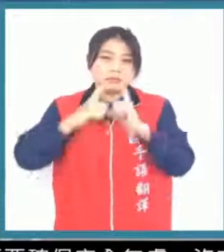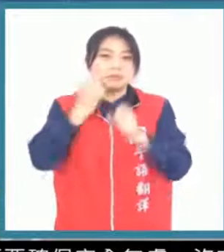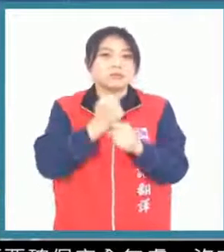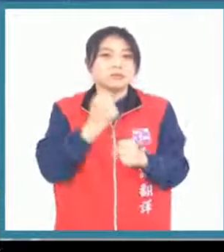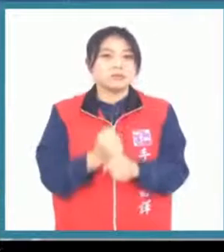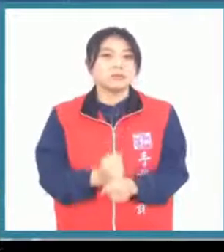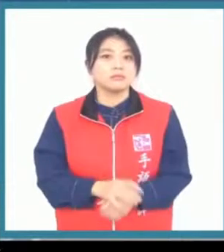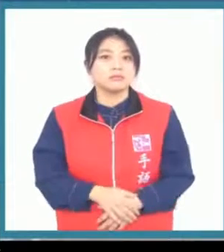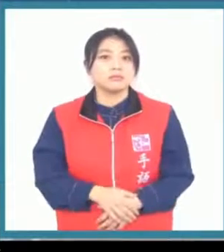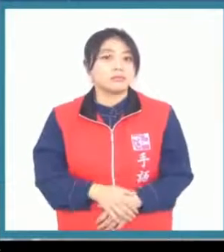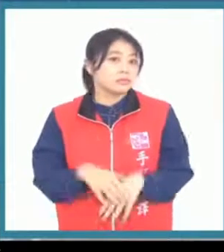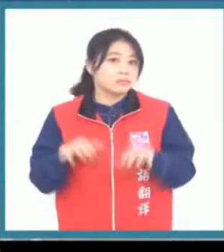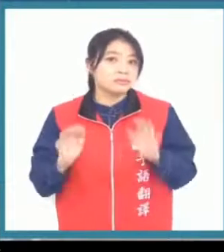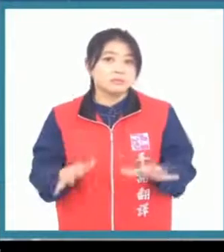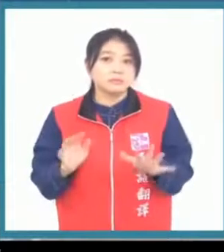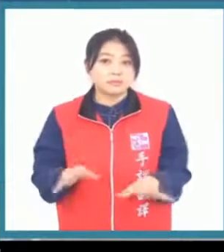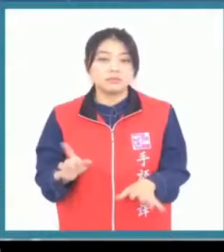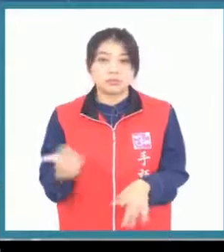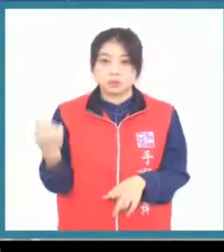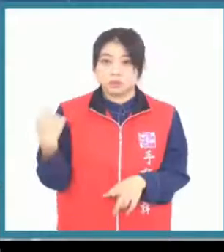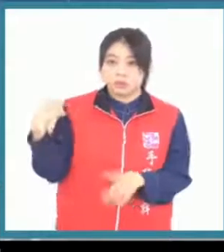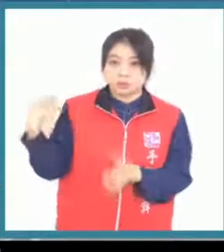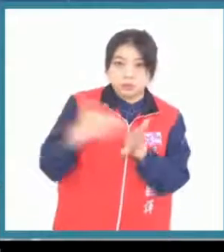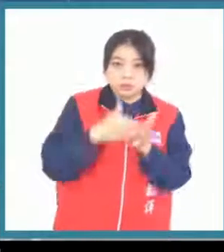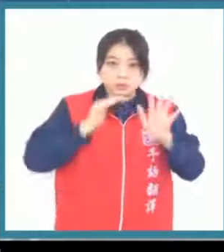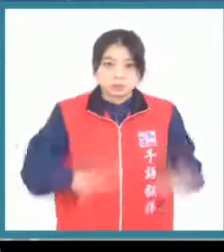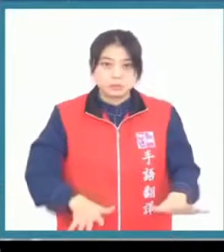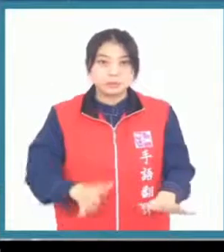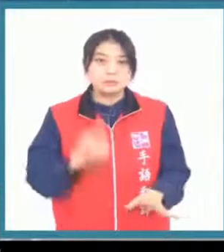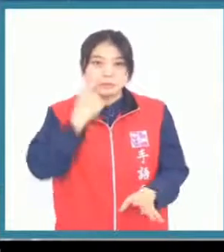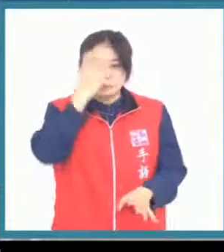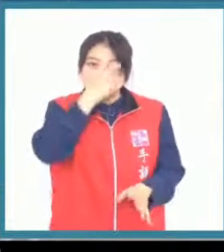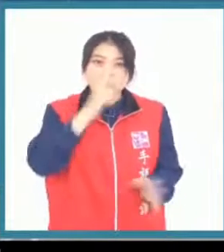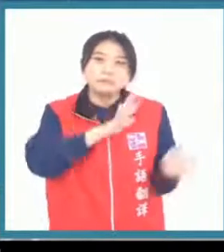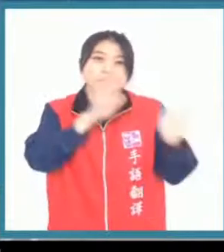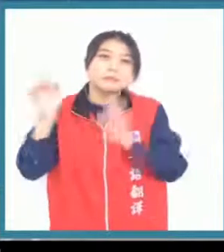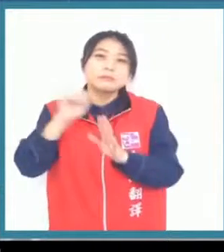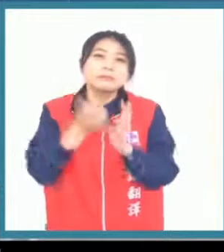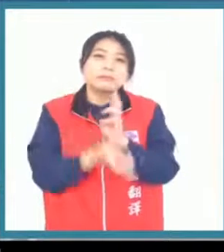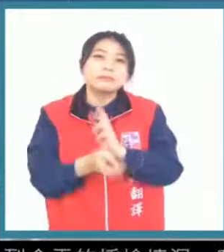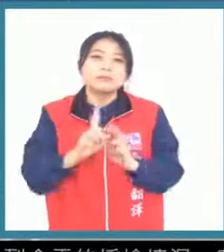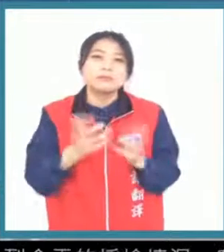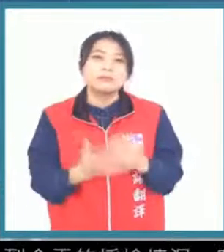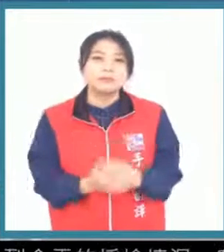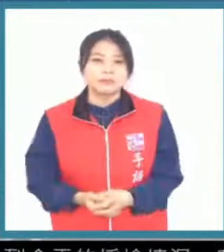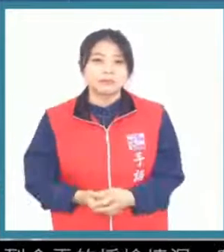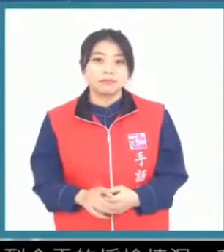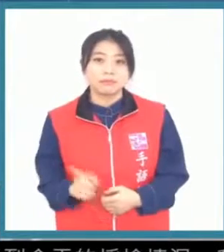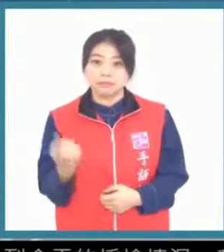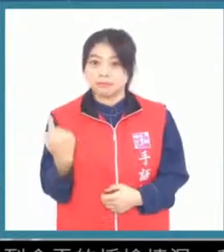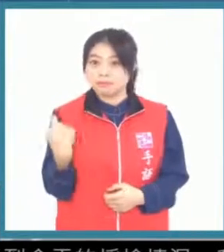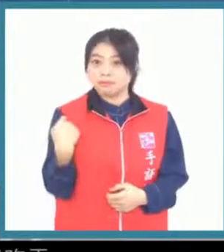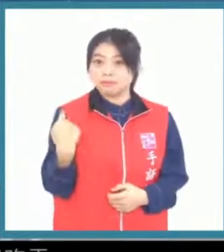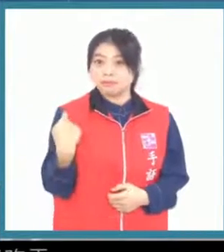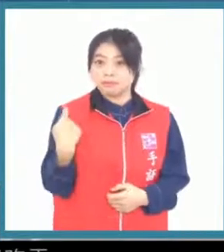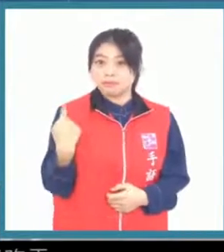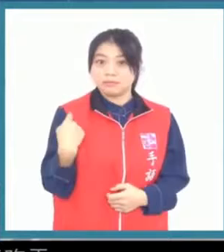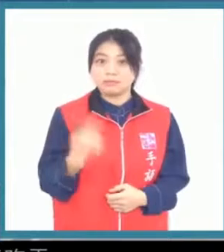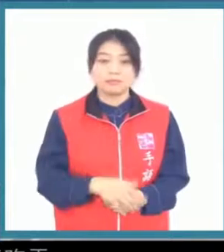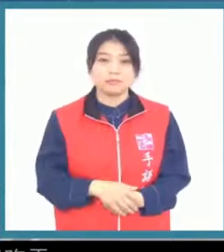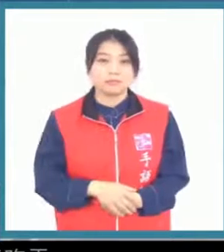有关昨天到今天的采检情况，我来说明一下。那么昨天这个